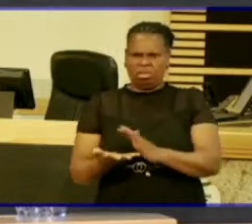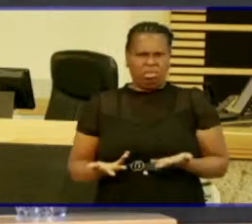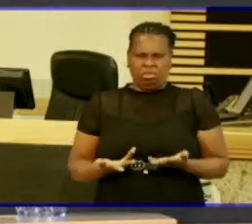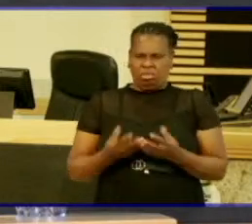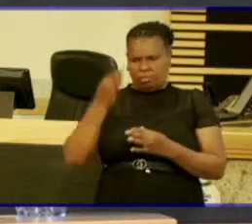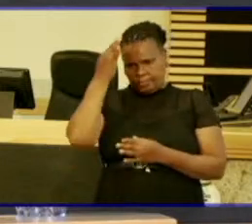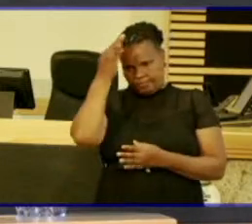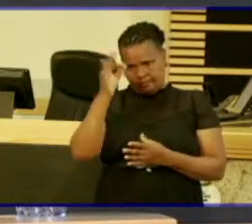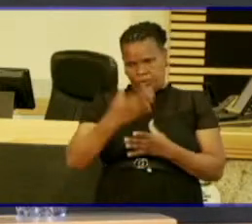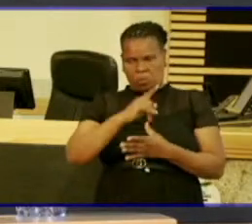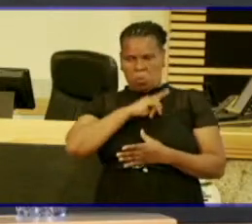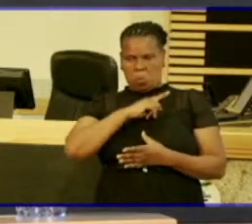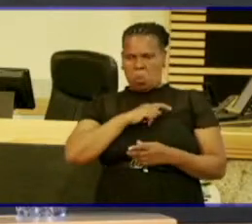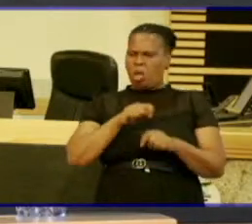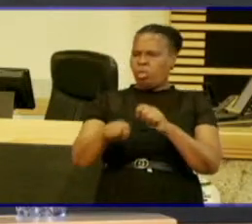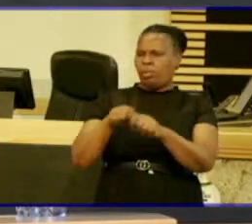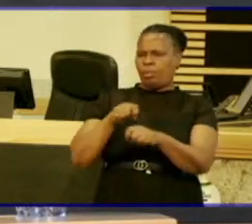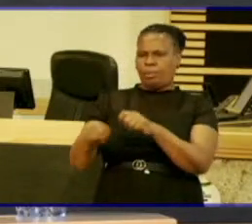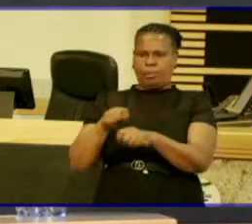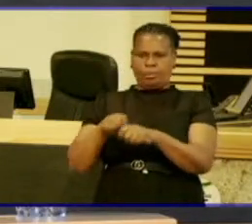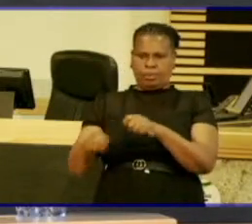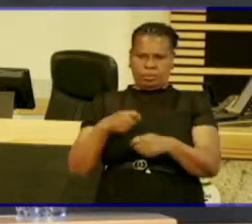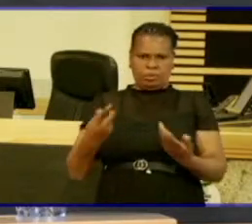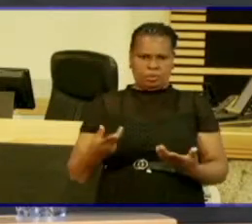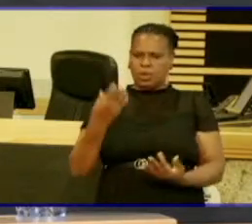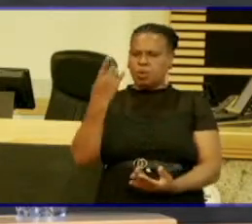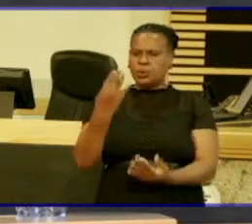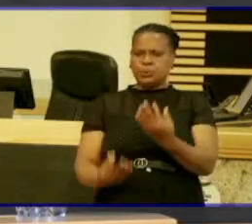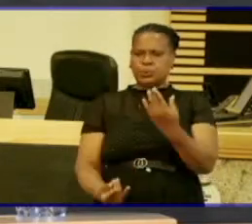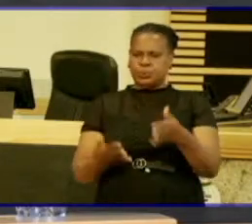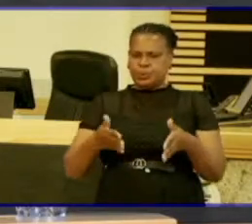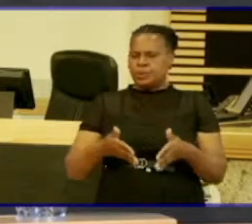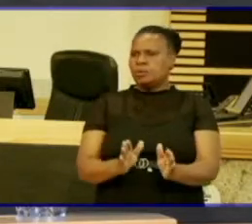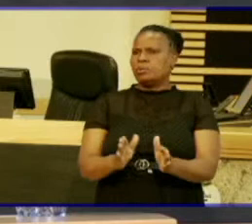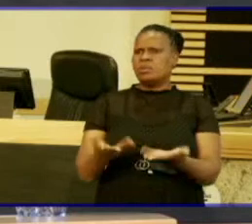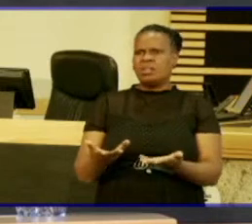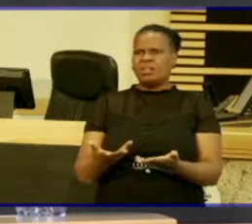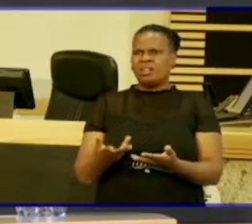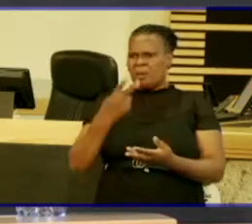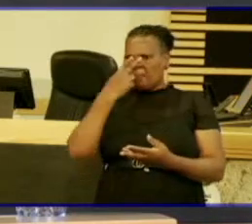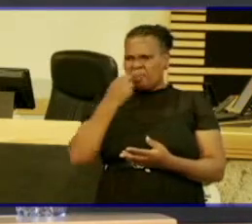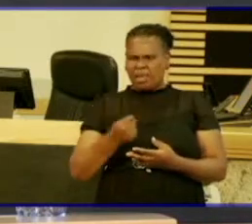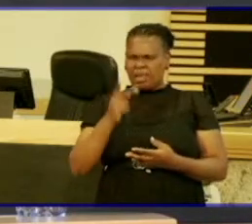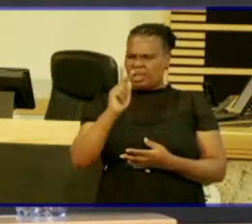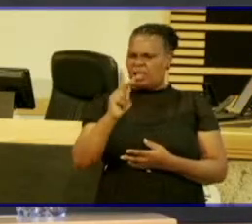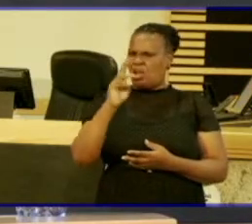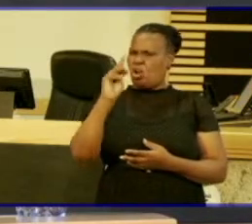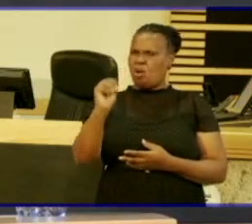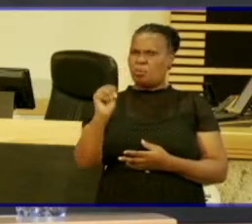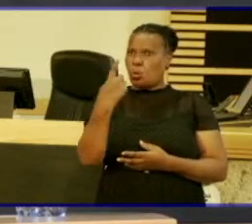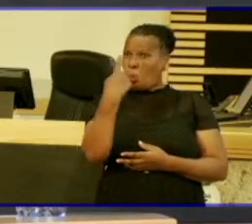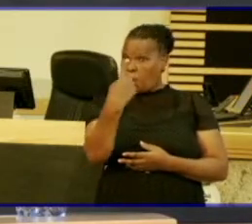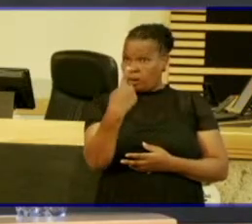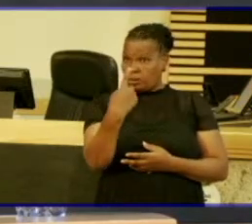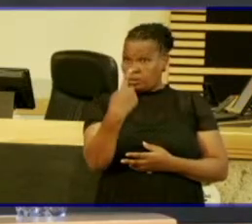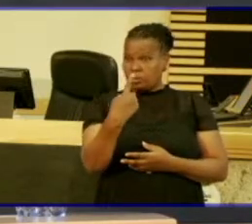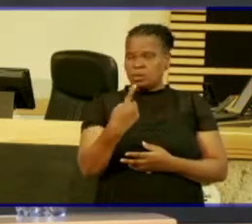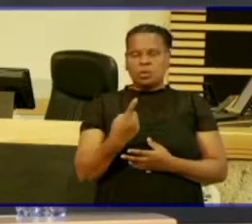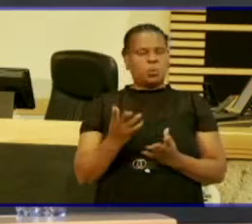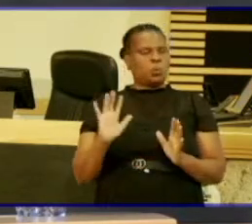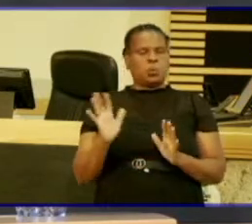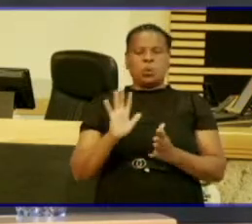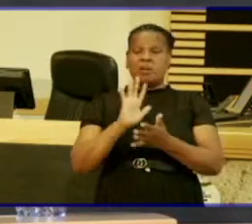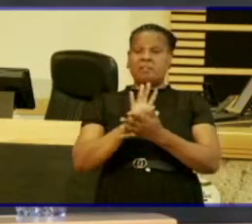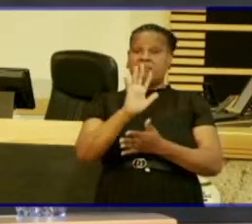ngoba udungadunge inzolo utshise indlela. Itha ikhilomitha yetha enye is about